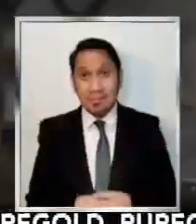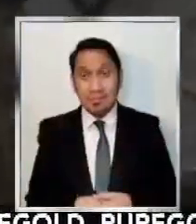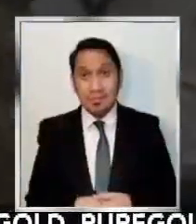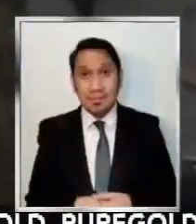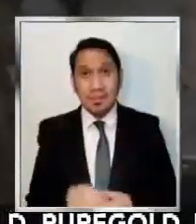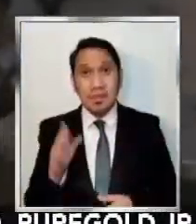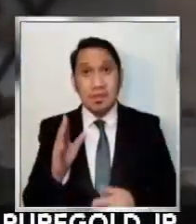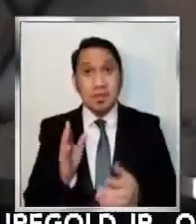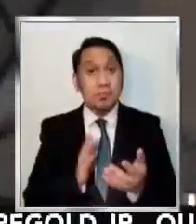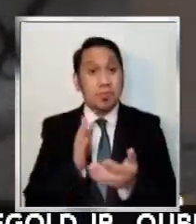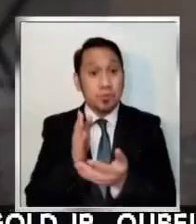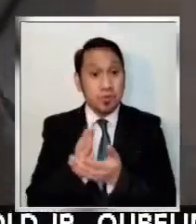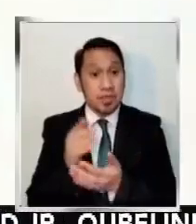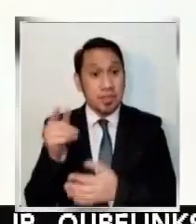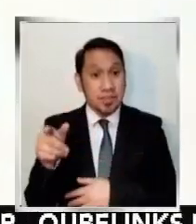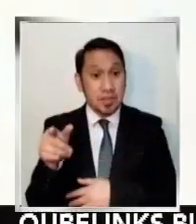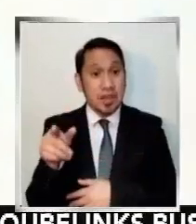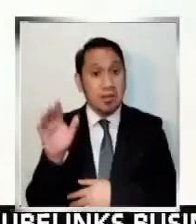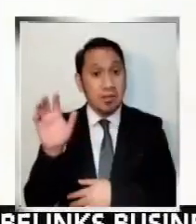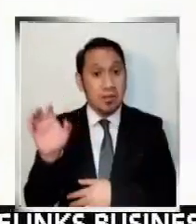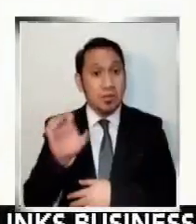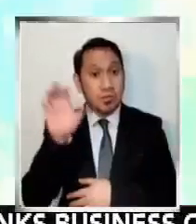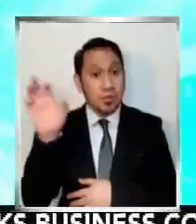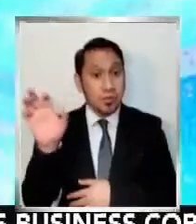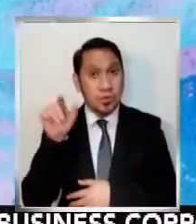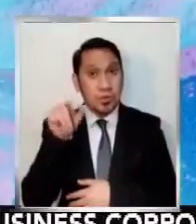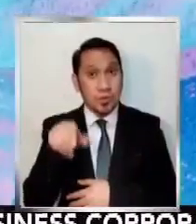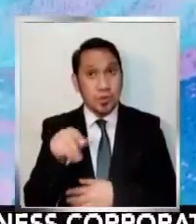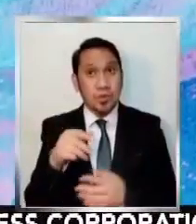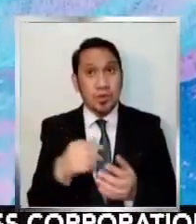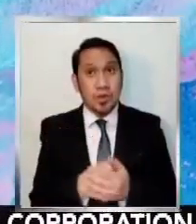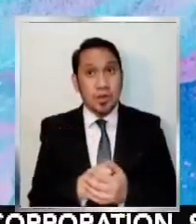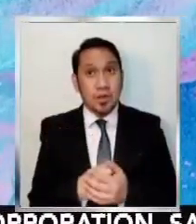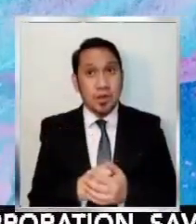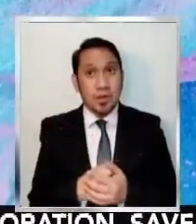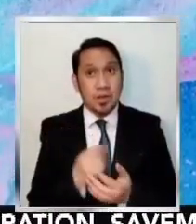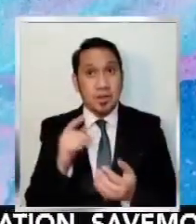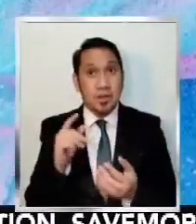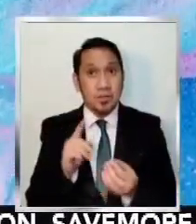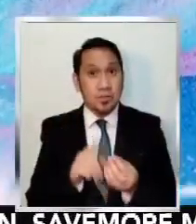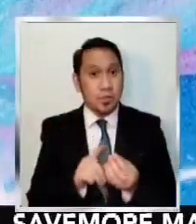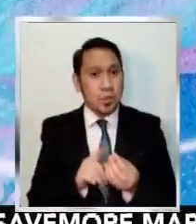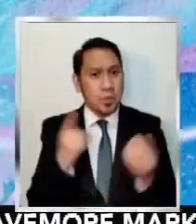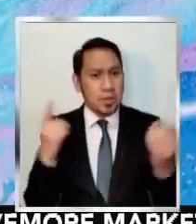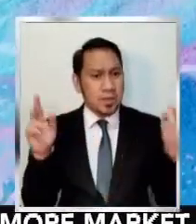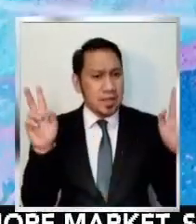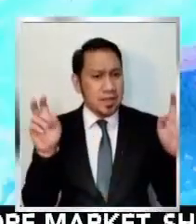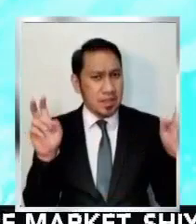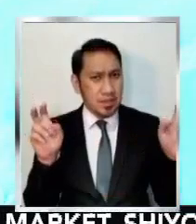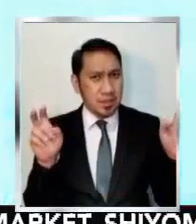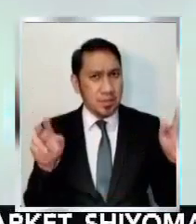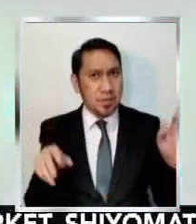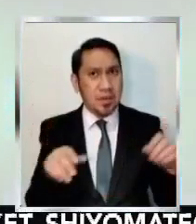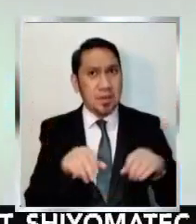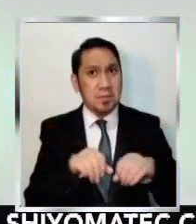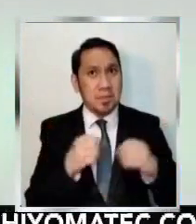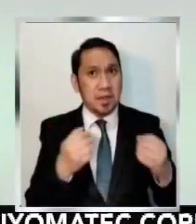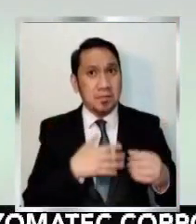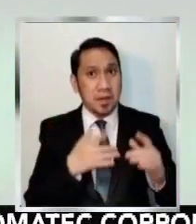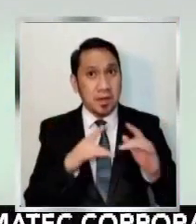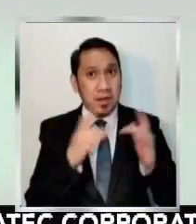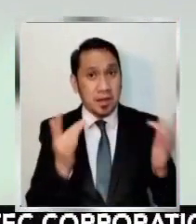Europe si Gabby para sa taping na upcoming groundbreaking series na Unbreak My Heart na mapapanood ngayong taon sa GMA. Pero